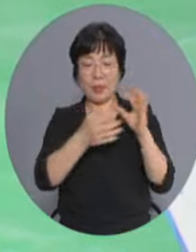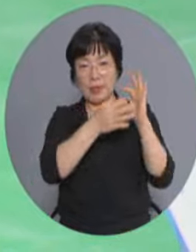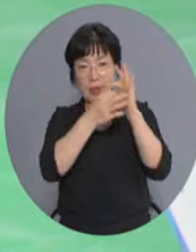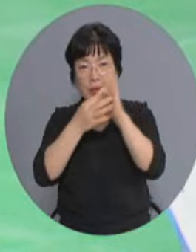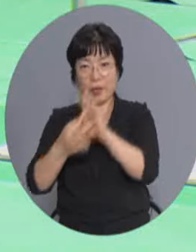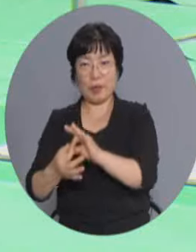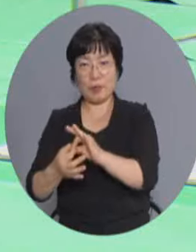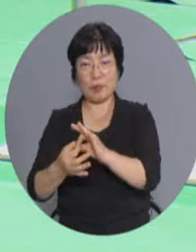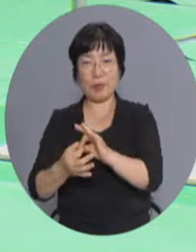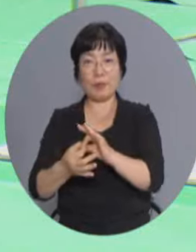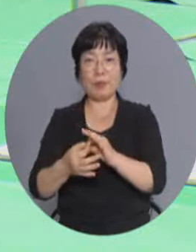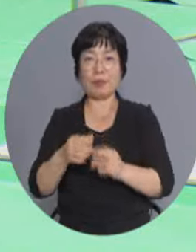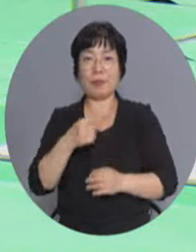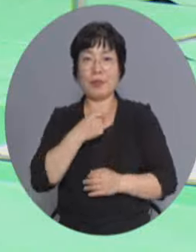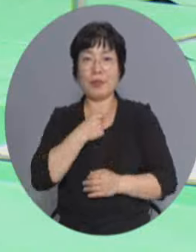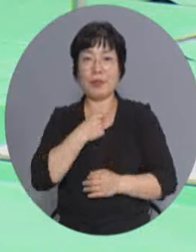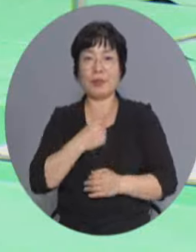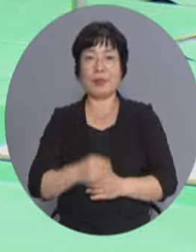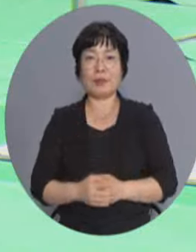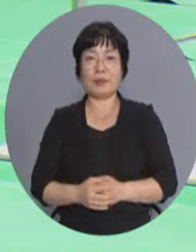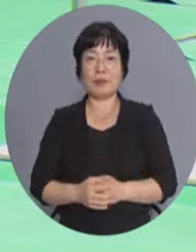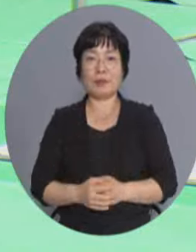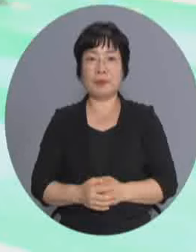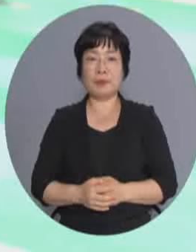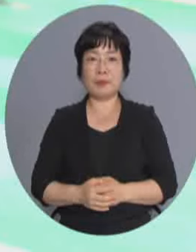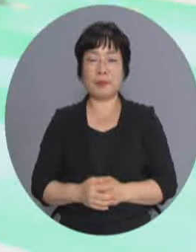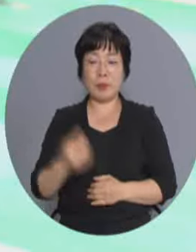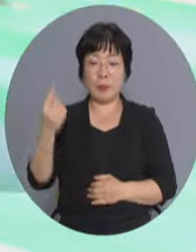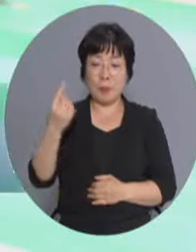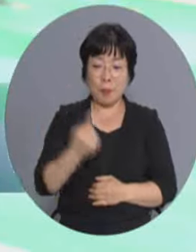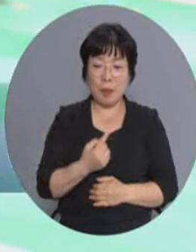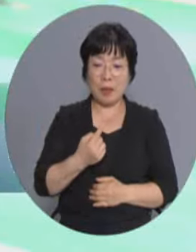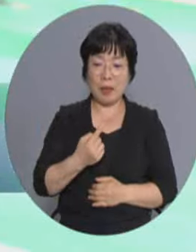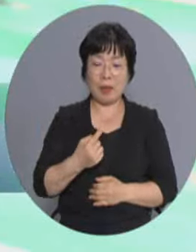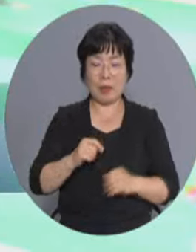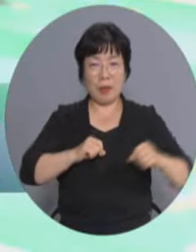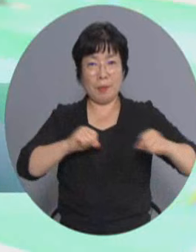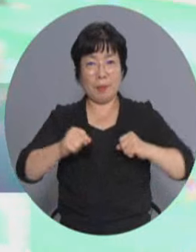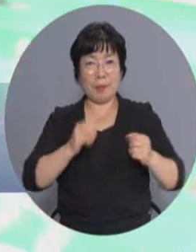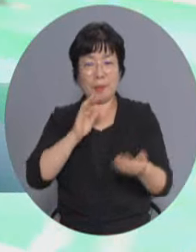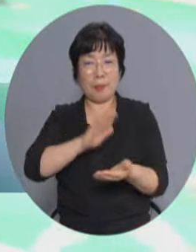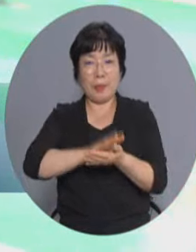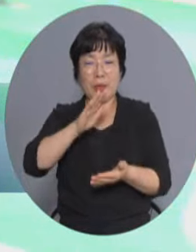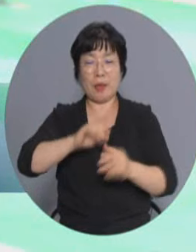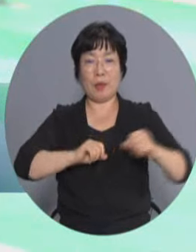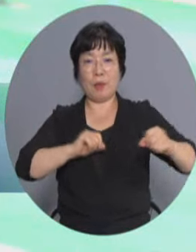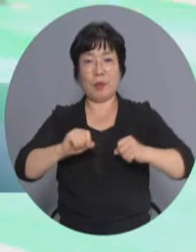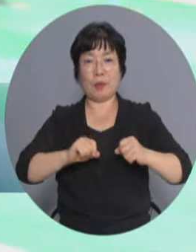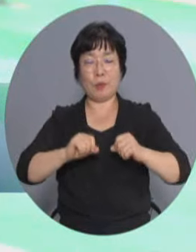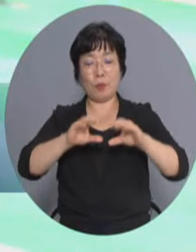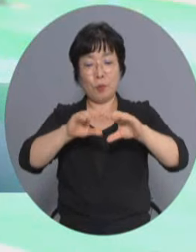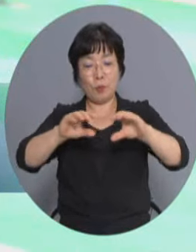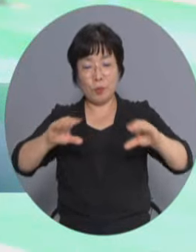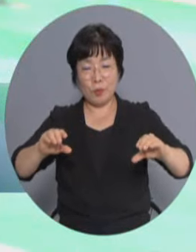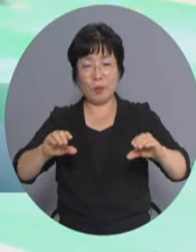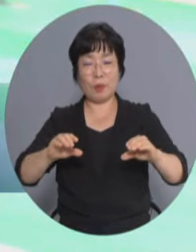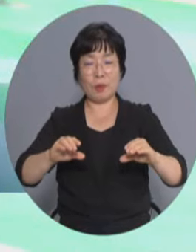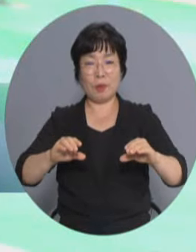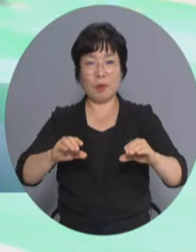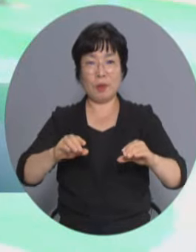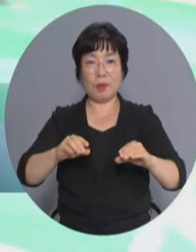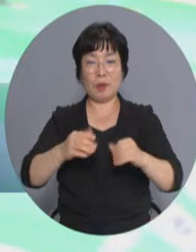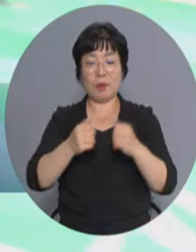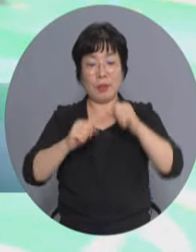이어졌으면 하는 바람도 전했습니다. 진짜 오시면은 진짜 박진감 있고 엄청 역동적이고 엄청 우아한